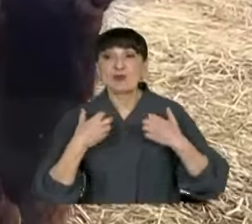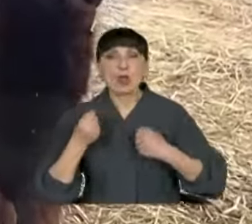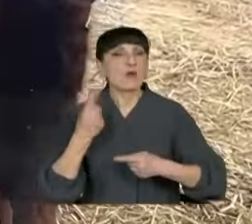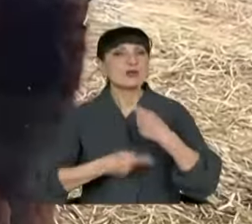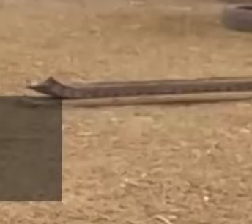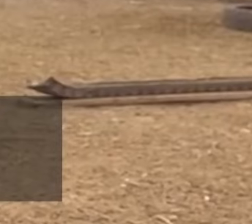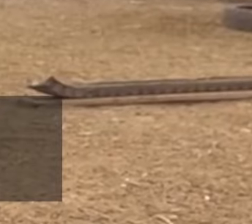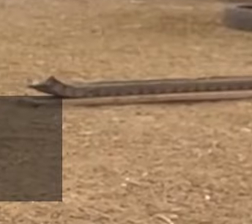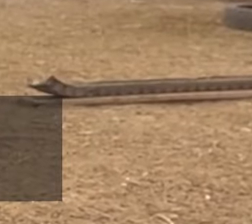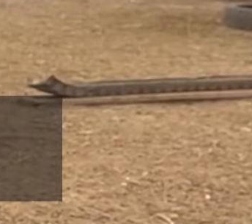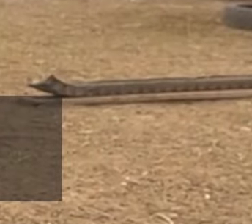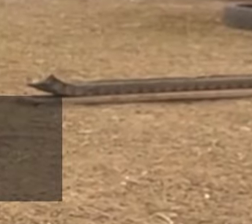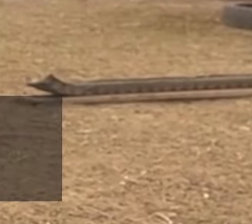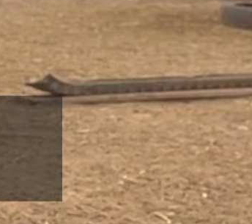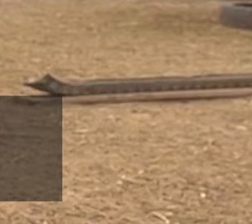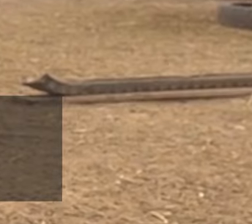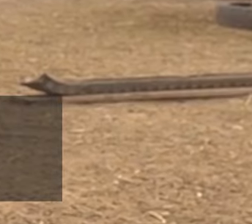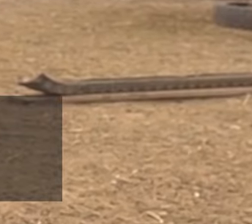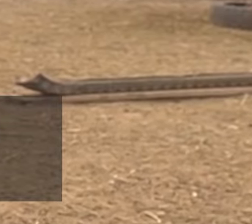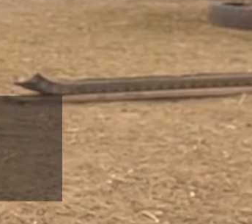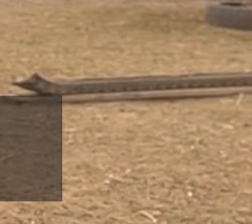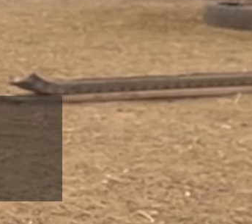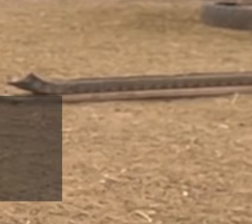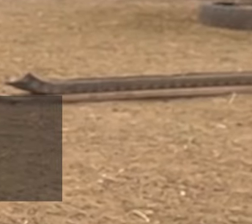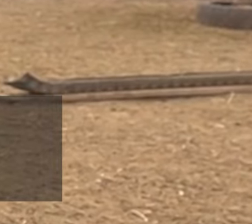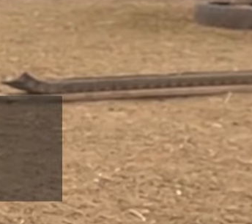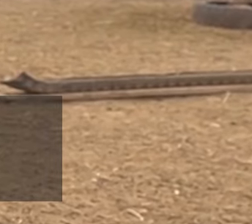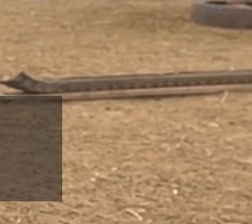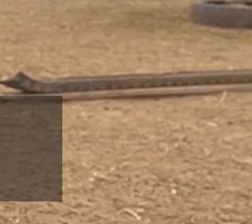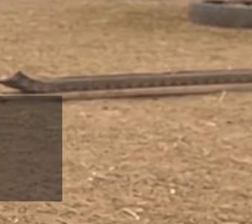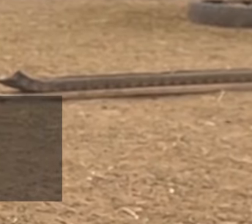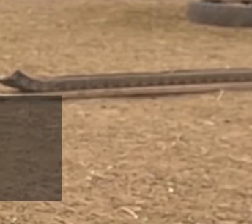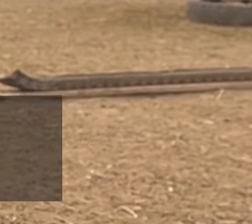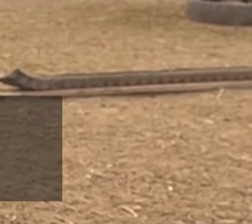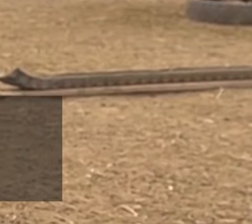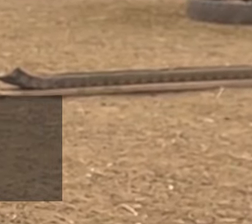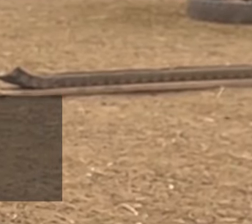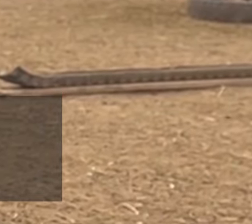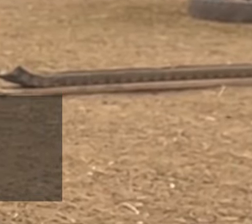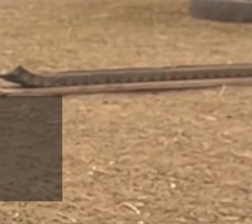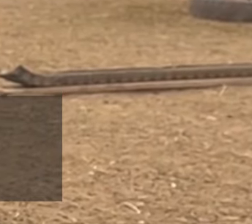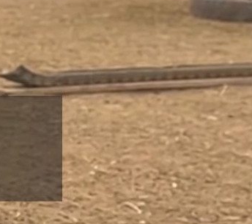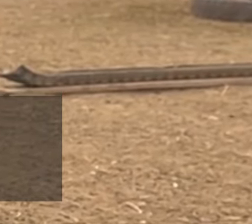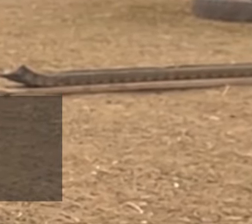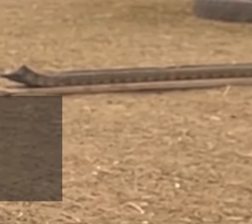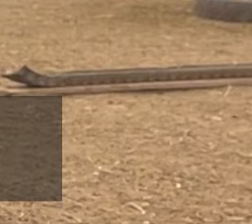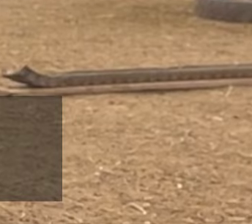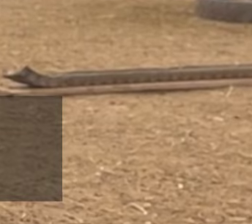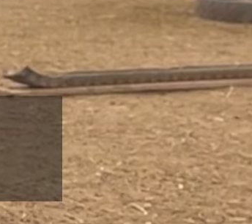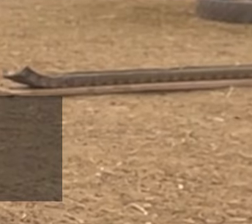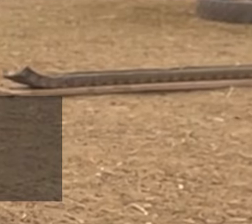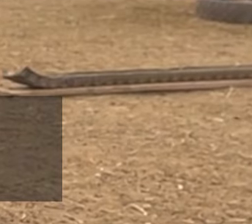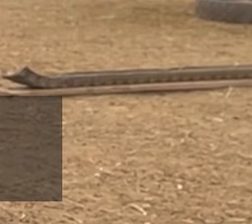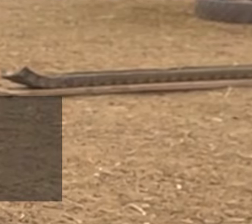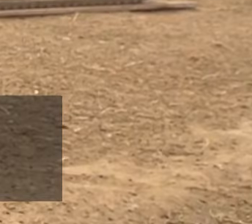их не могут. Брат пастуха сказал, что после похорон разделят скот. Его, по сути, разделили на 3 части. Там я